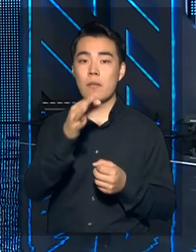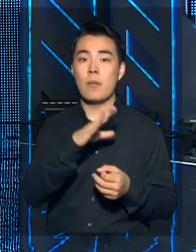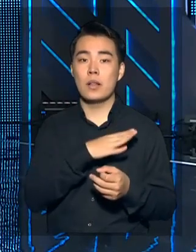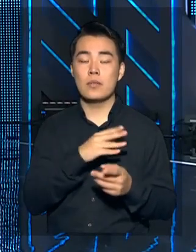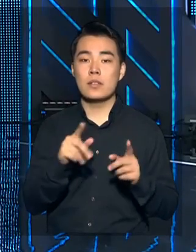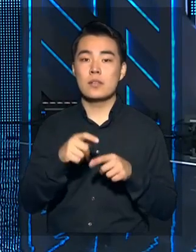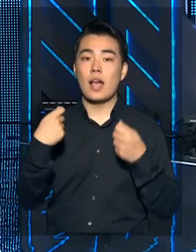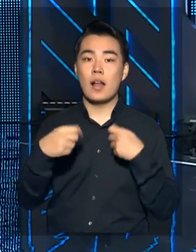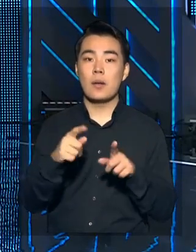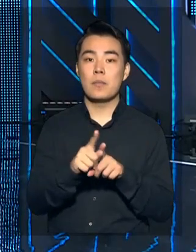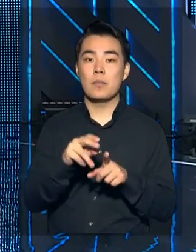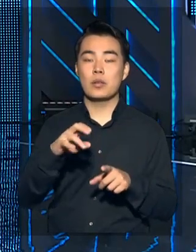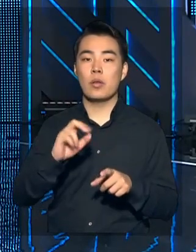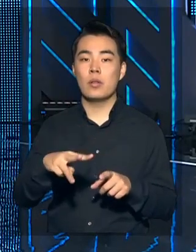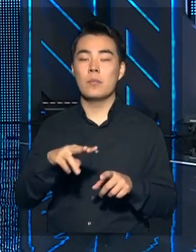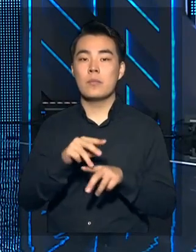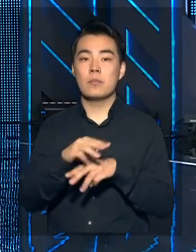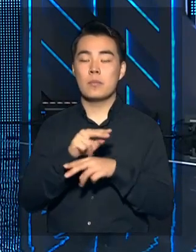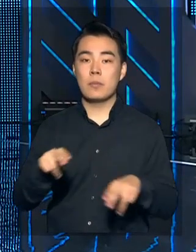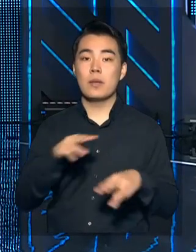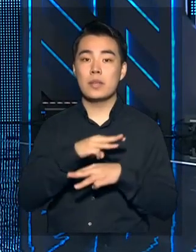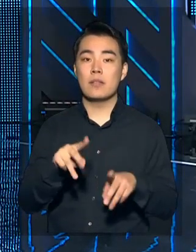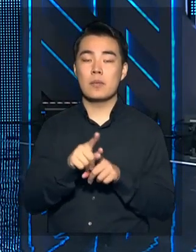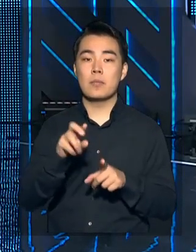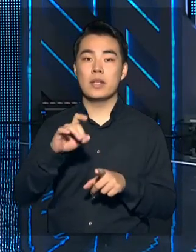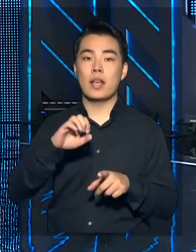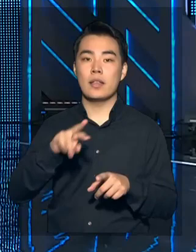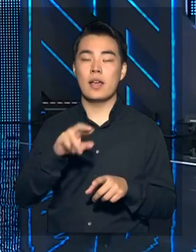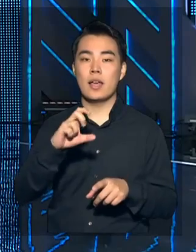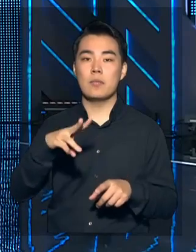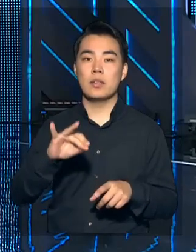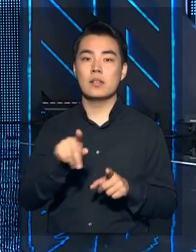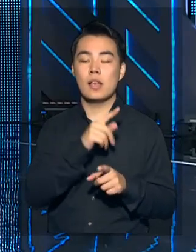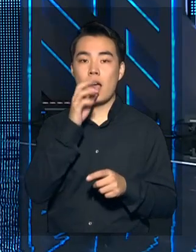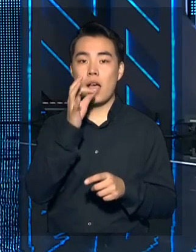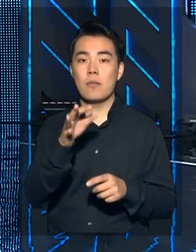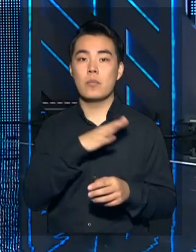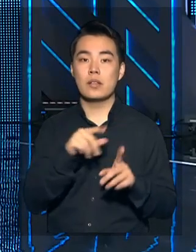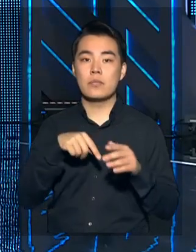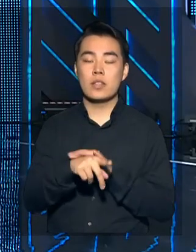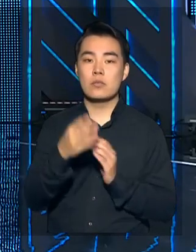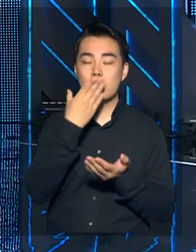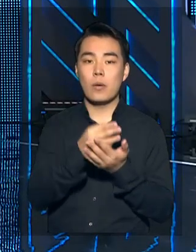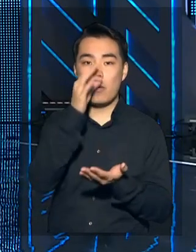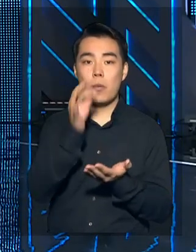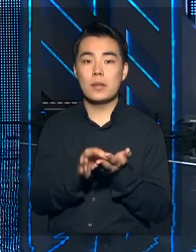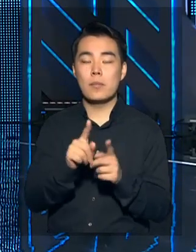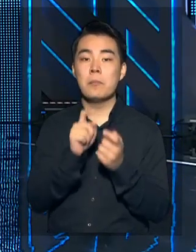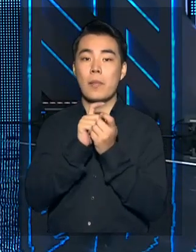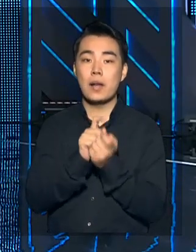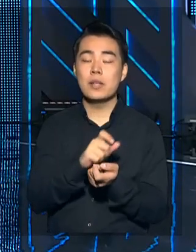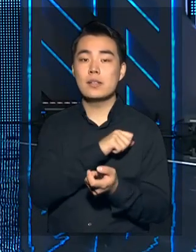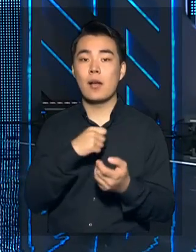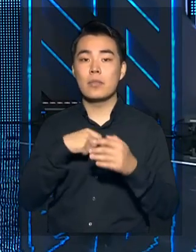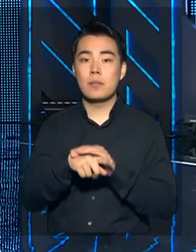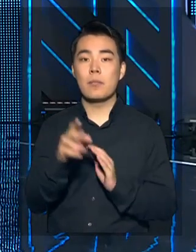визита торгового посланника премьер-министра Великобритании Эммы Николсон британские эксперты делятся своим опытом в сфере борьбы с